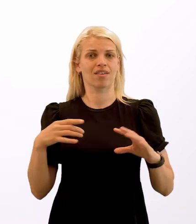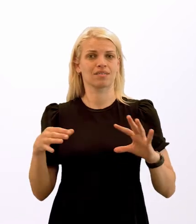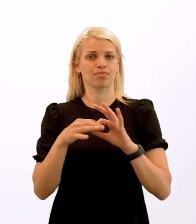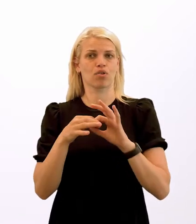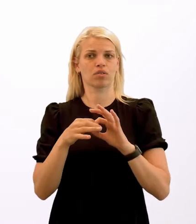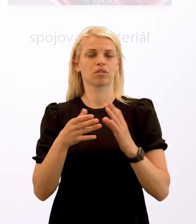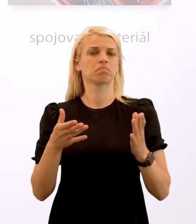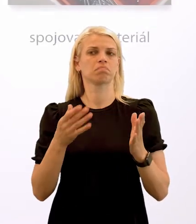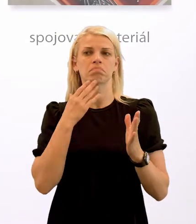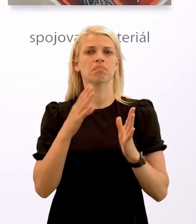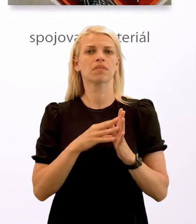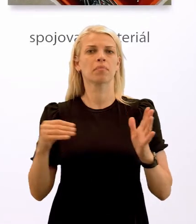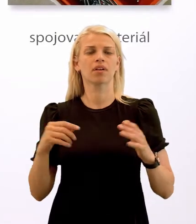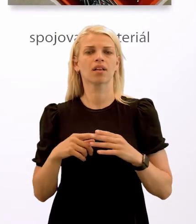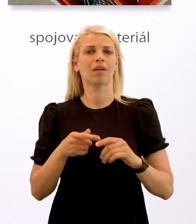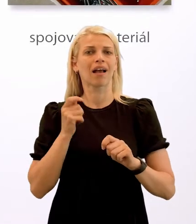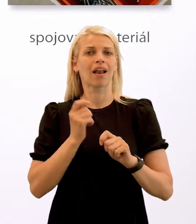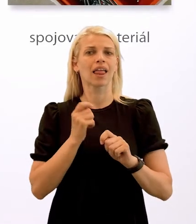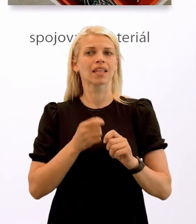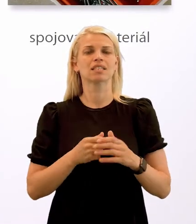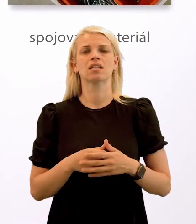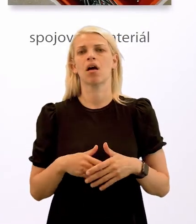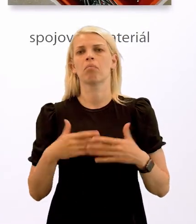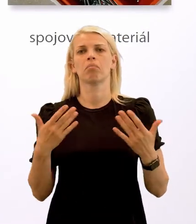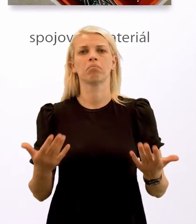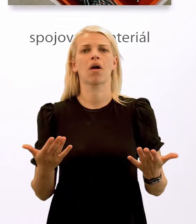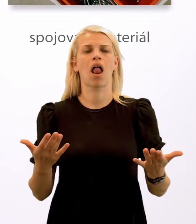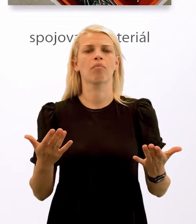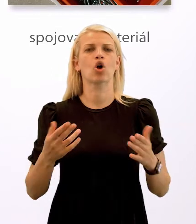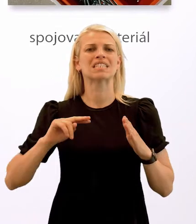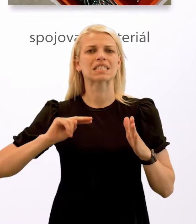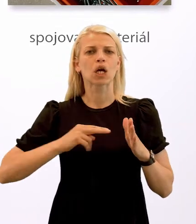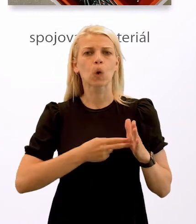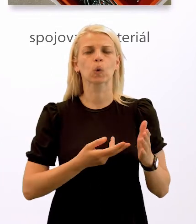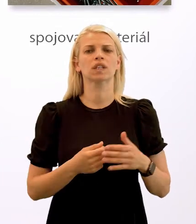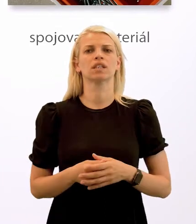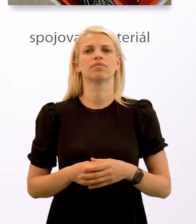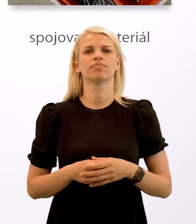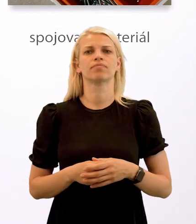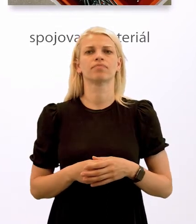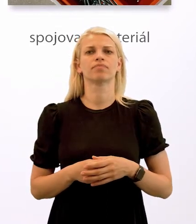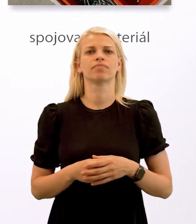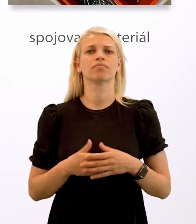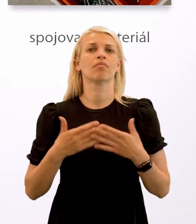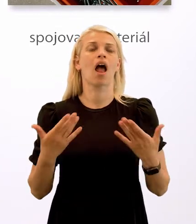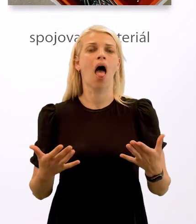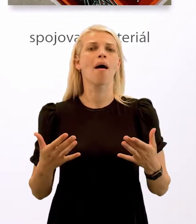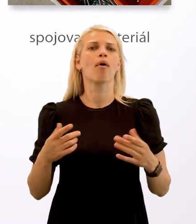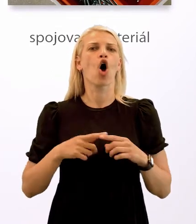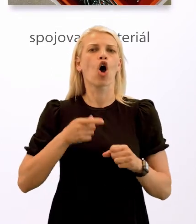Napríklad môžem využiť klince, alebo môžem využiť nejaké skrutky, alebo môžem využiť